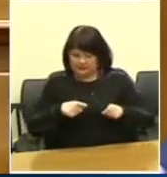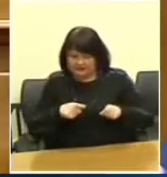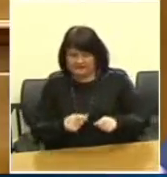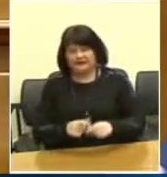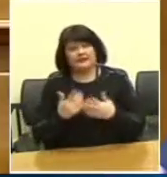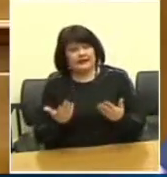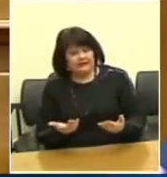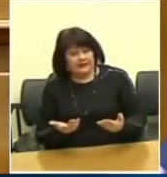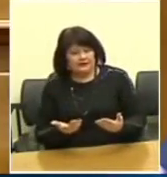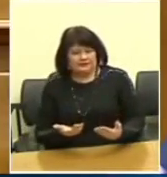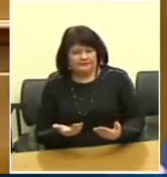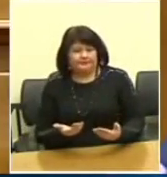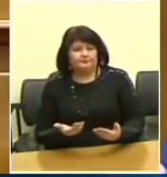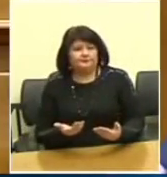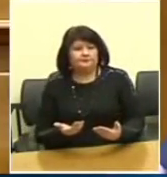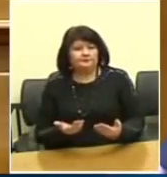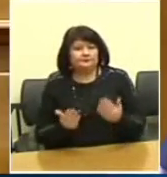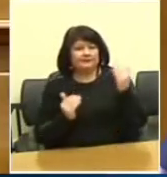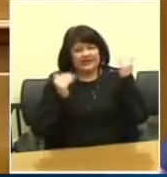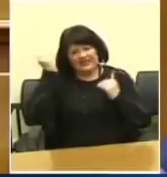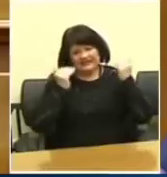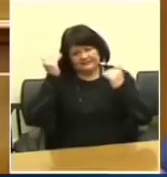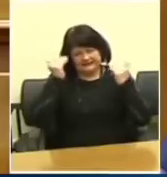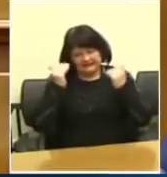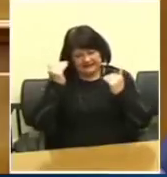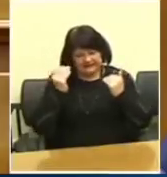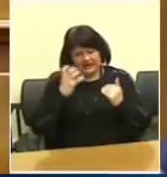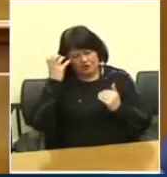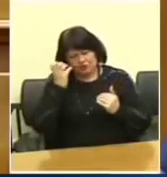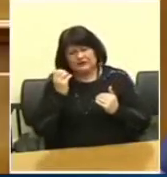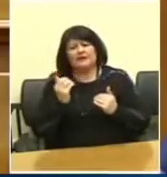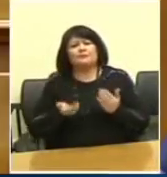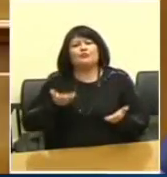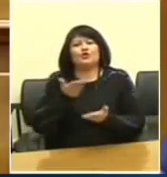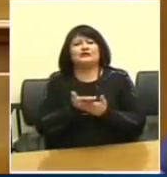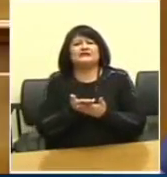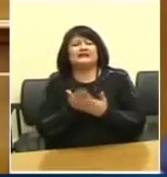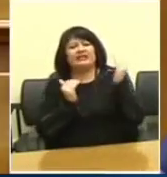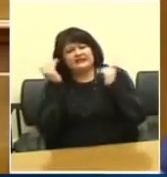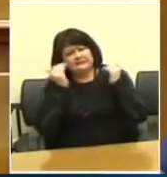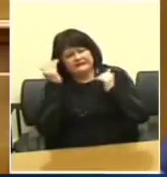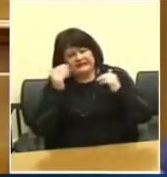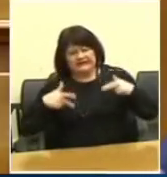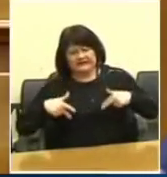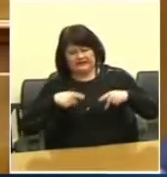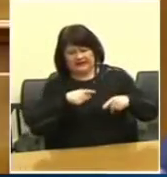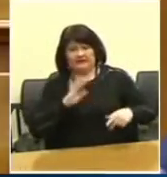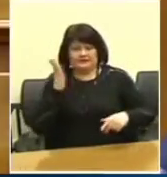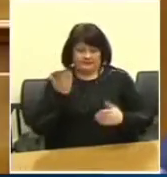Δηλαδή, δυσπιστίας, με συγχωρείτε, την επικοδομητική ψήφο δυσπιστίας. Δηλαδή, όποιος